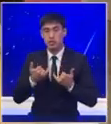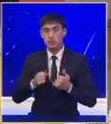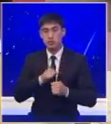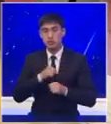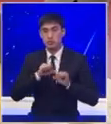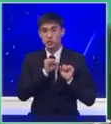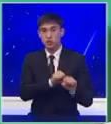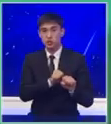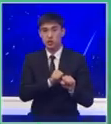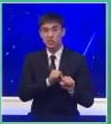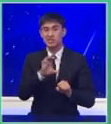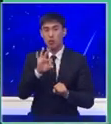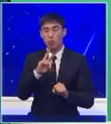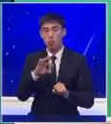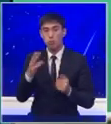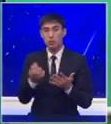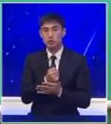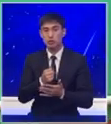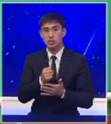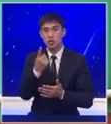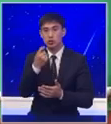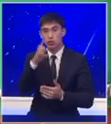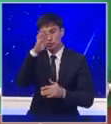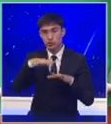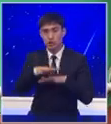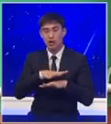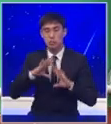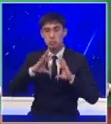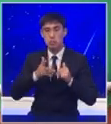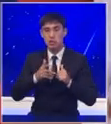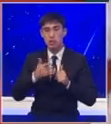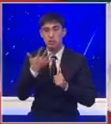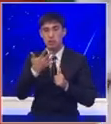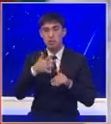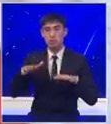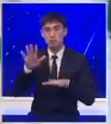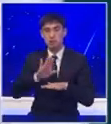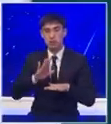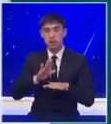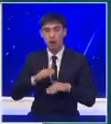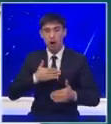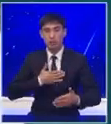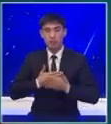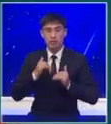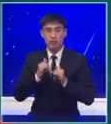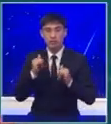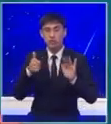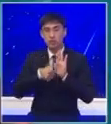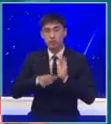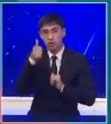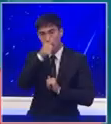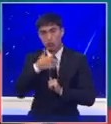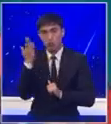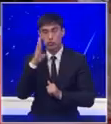без оружия получила признание почти в 100 странах мира на 5 континентах. Самбо в нашей стране развивается очень активно с 60-х годов